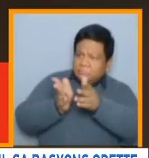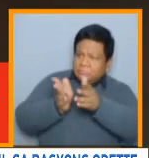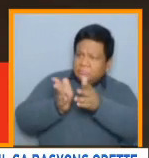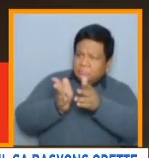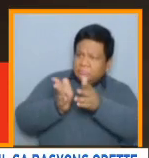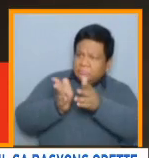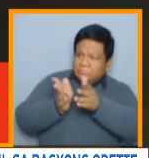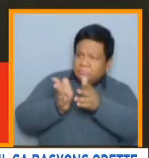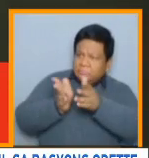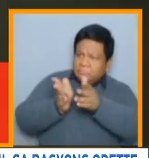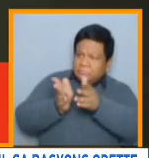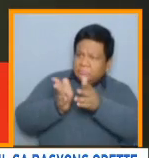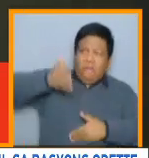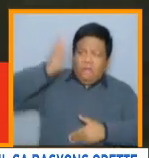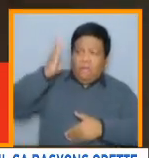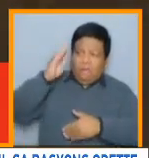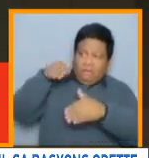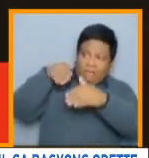ko.